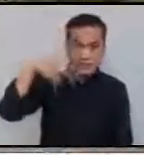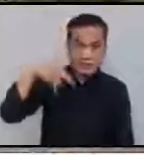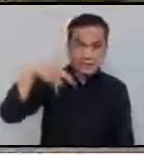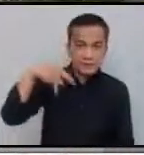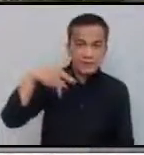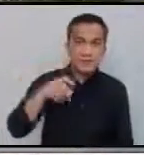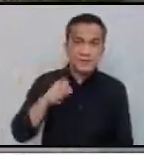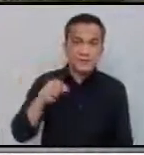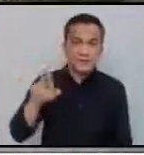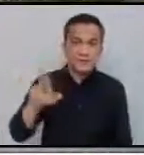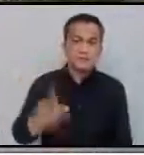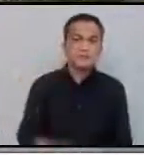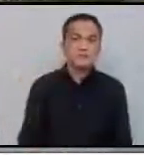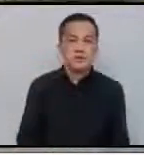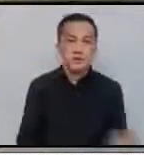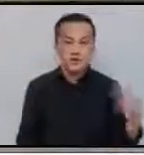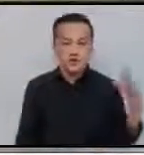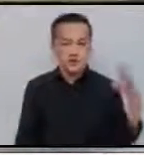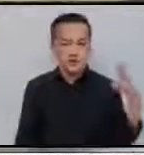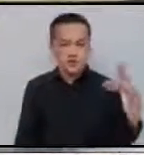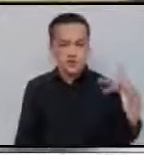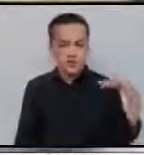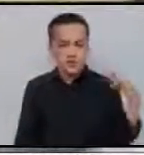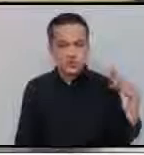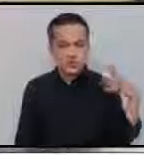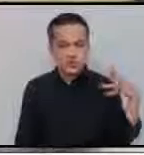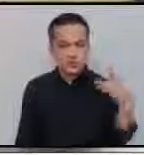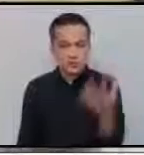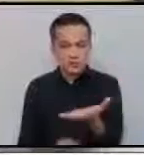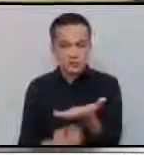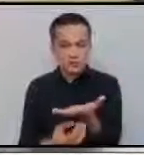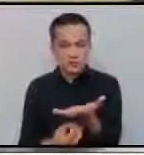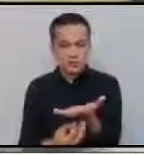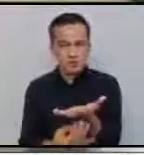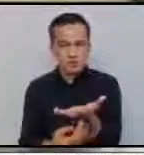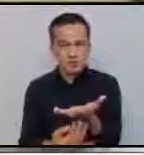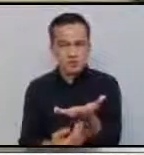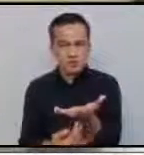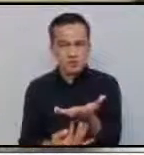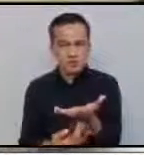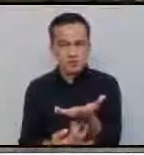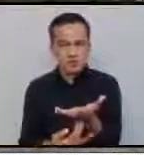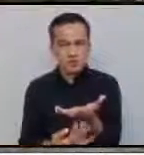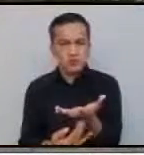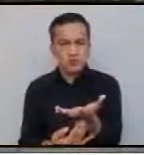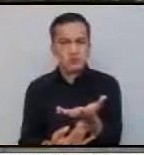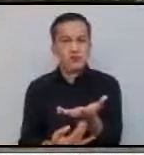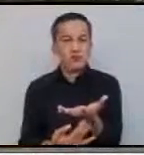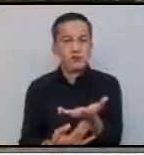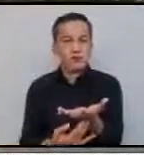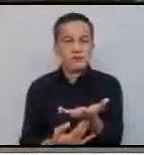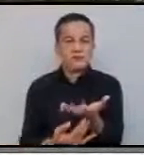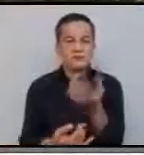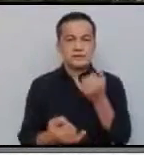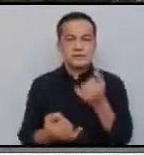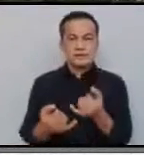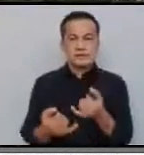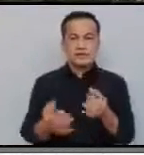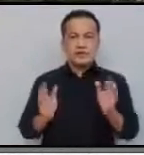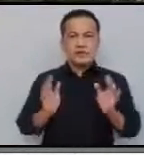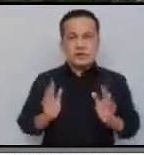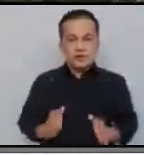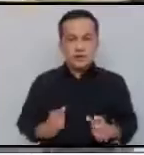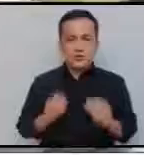Now, let's just wait for it to simmer. Ito na, pwede na natin ilagay ang ating